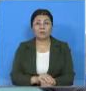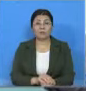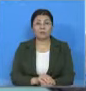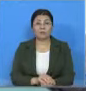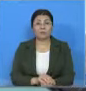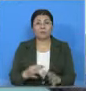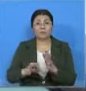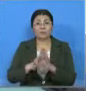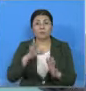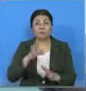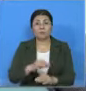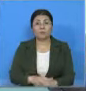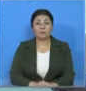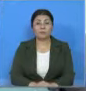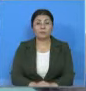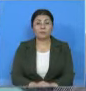предназначены.